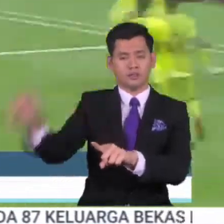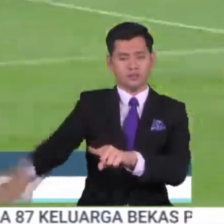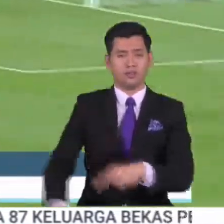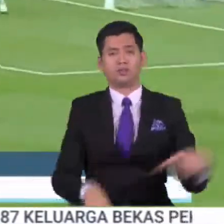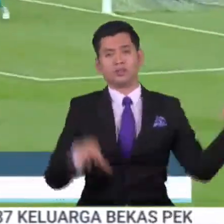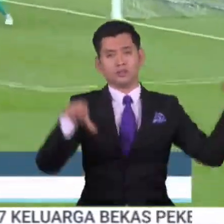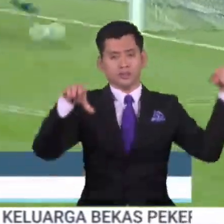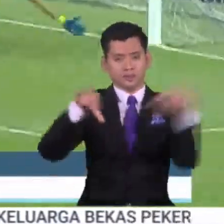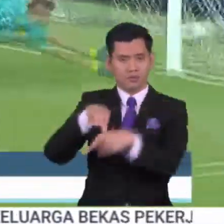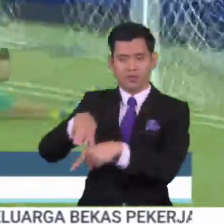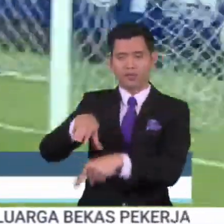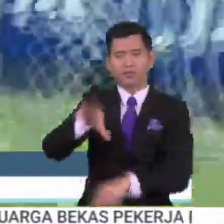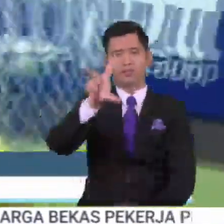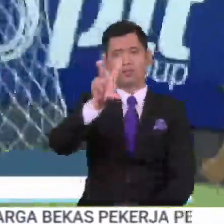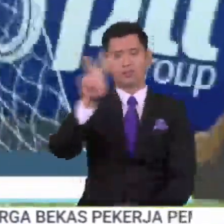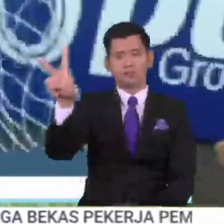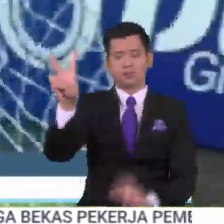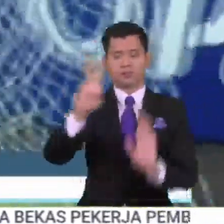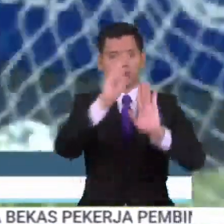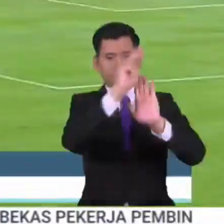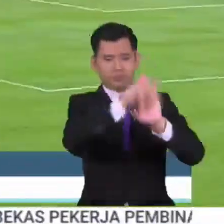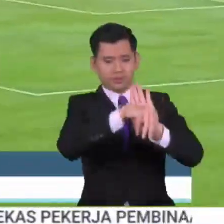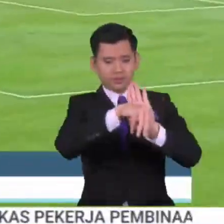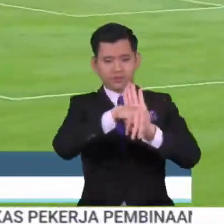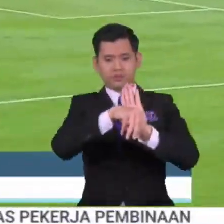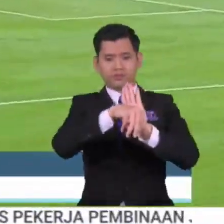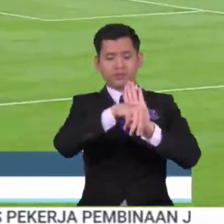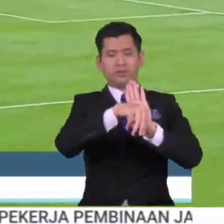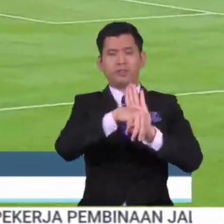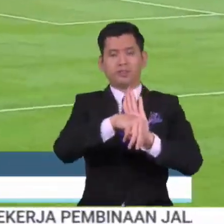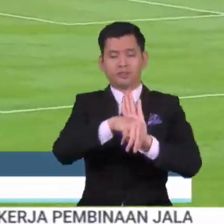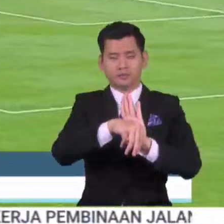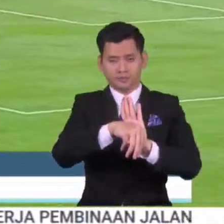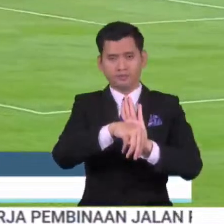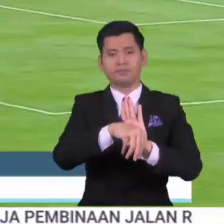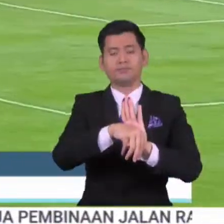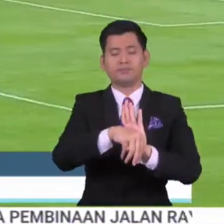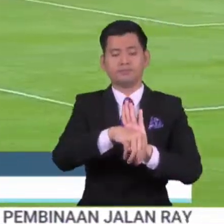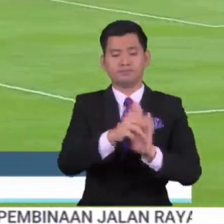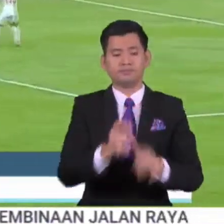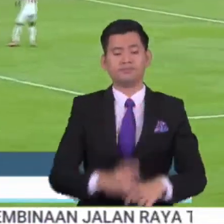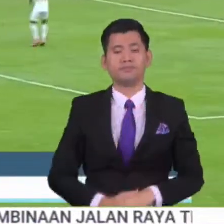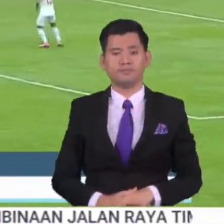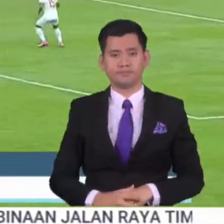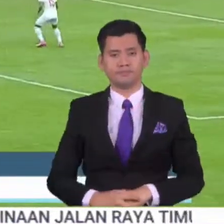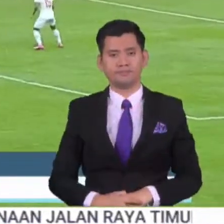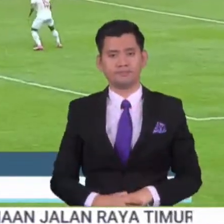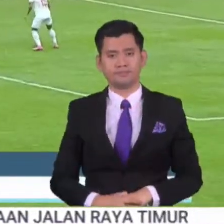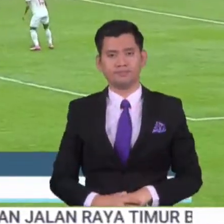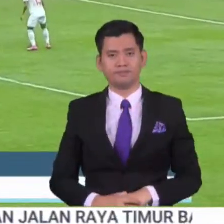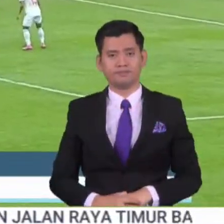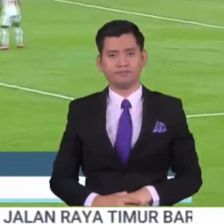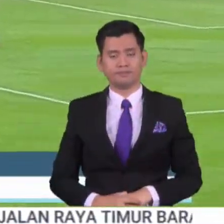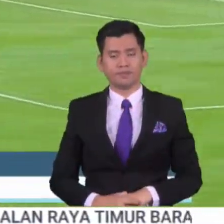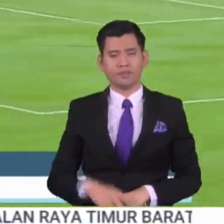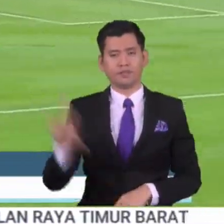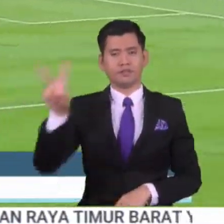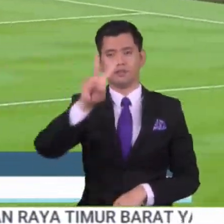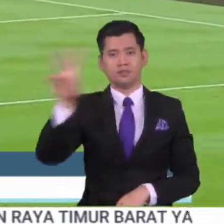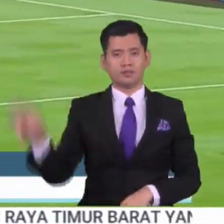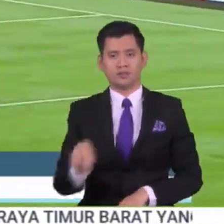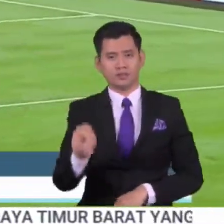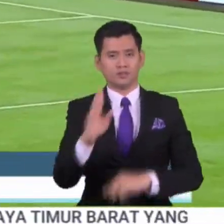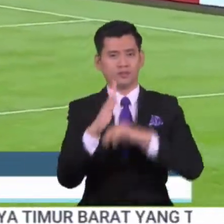jaringan pada minit ke3i rematanin dari luar kotak penalti Vietnam